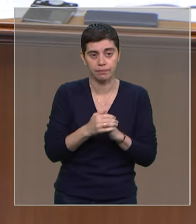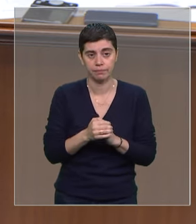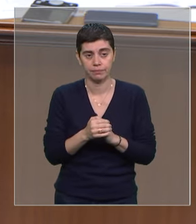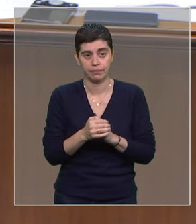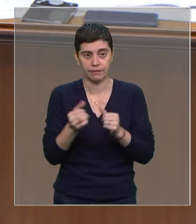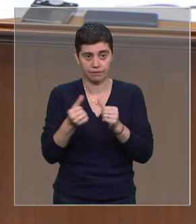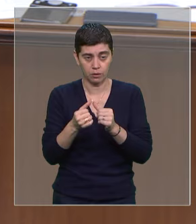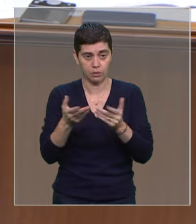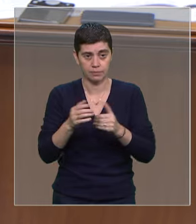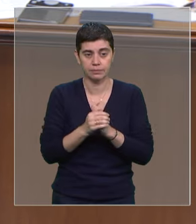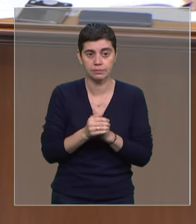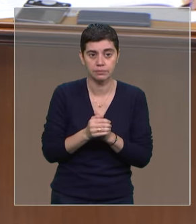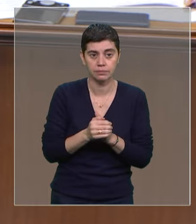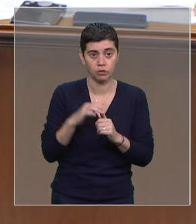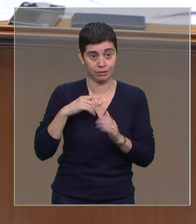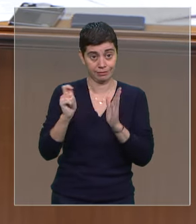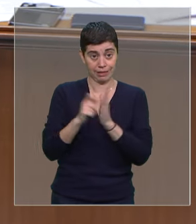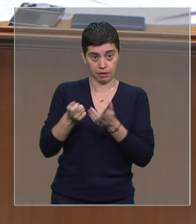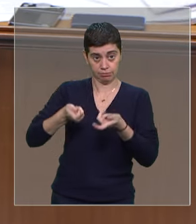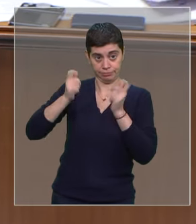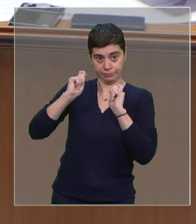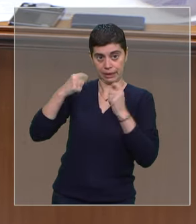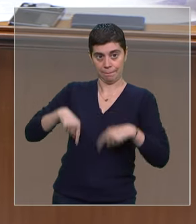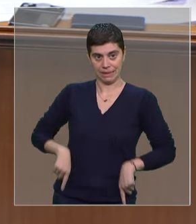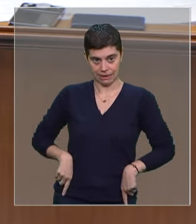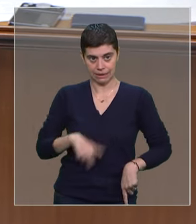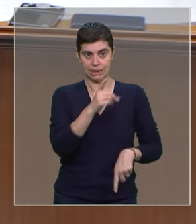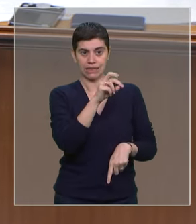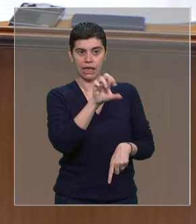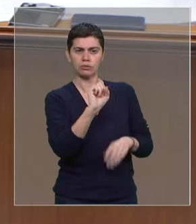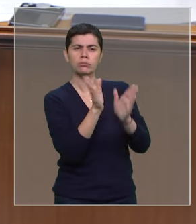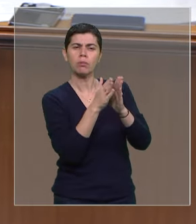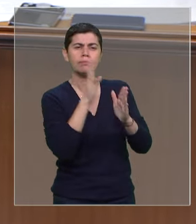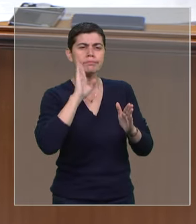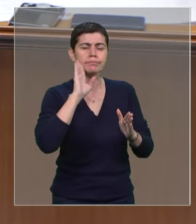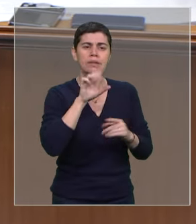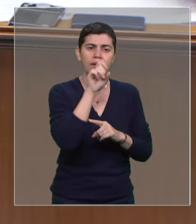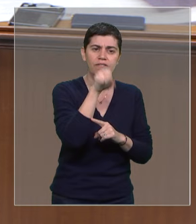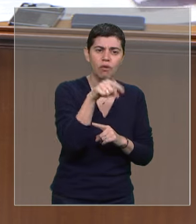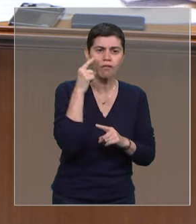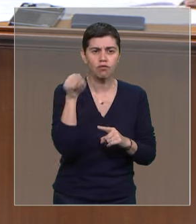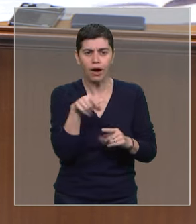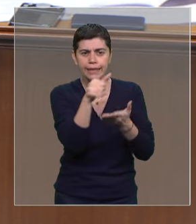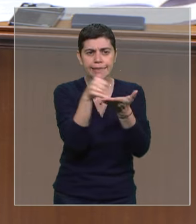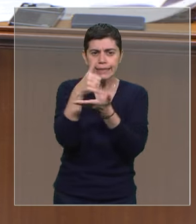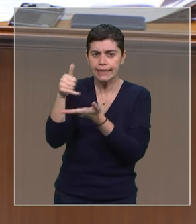premiers échanges dès ma nomination que j'ai demandé à la DRES de vérifier qu'il n'y ait pas de gros écarts ou de